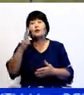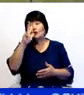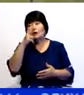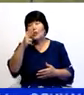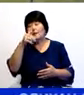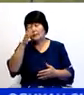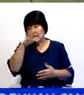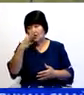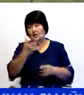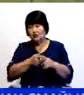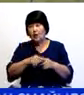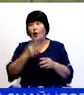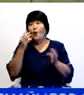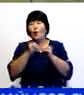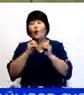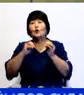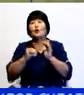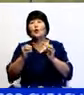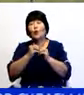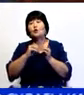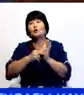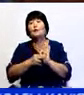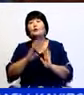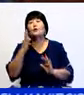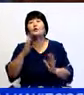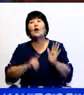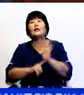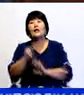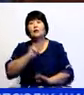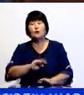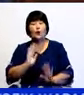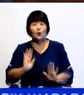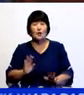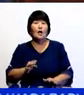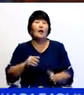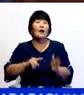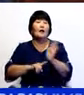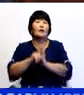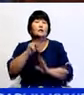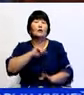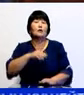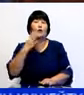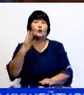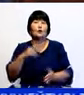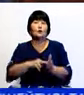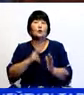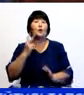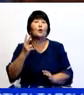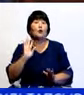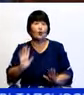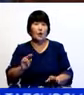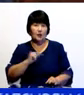аясында жоспарланған 10 жобаның 4-теуі ғана іске қосылған. Алайда іске қосылған 4 жобаның қазір 2-теуі ғана өнім шығарып тұр.